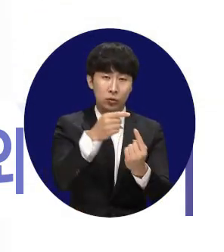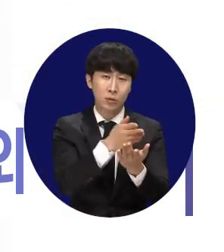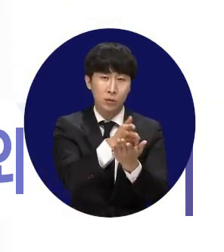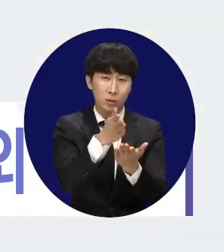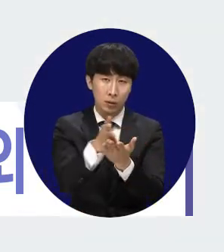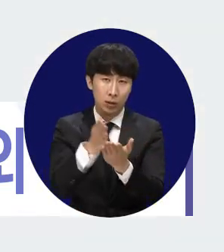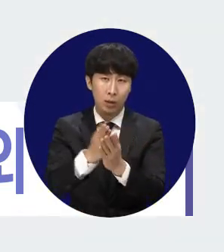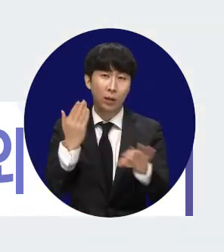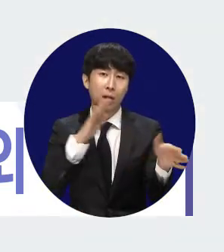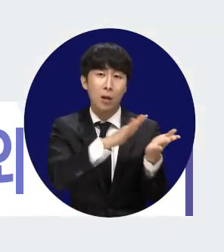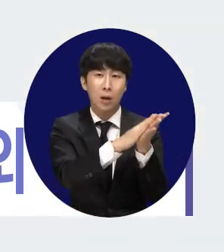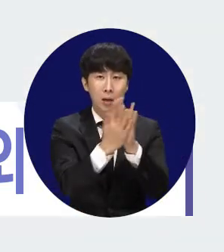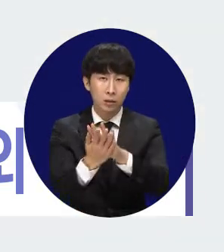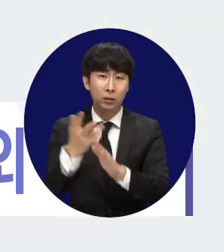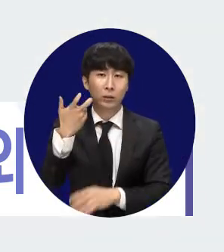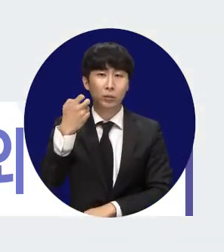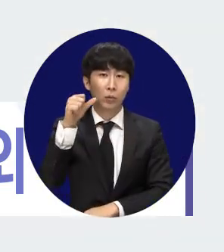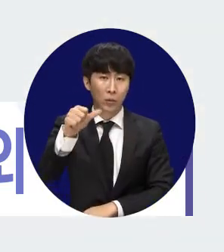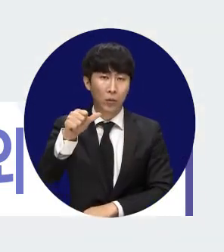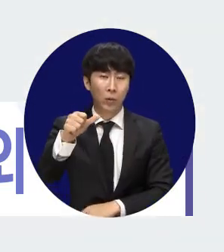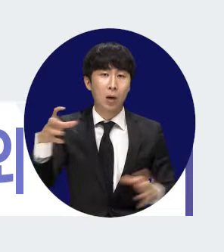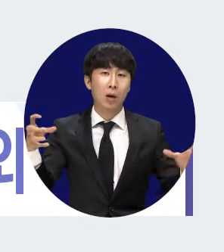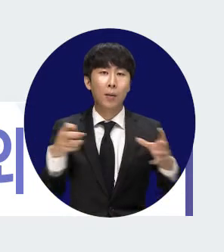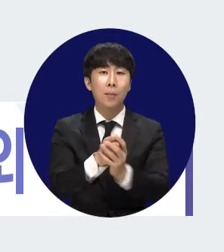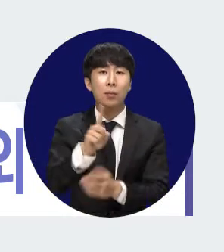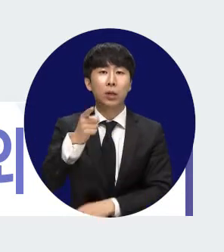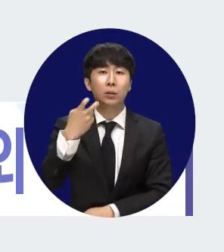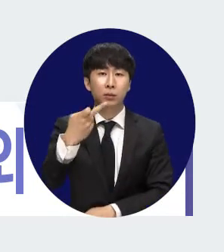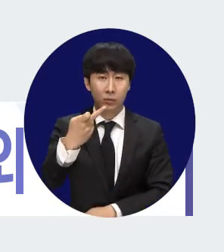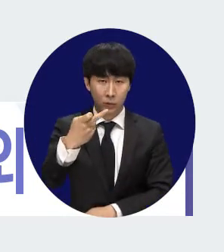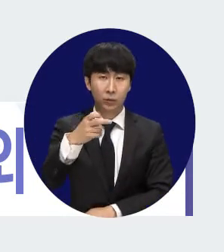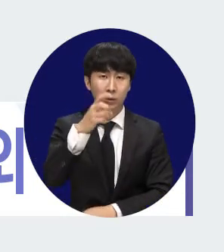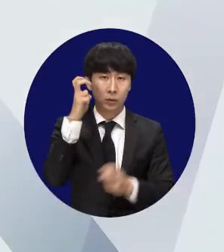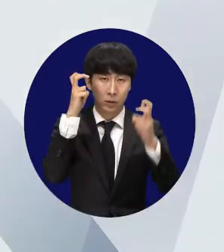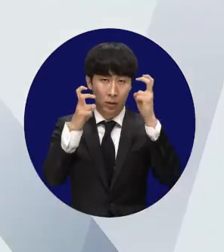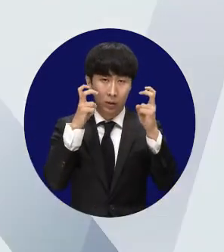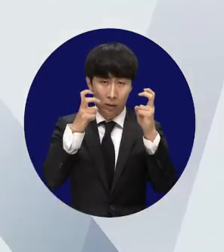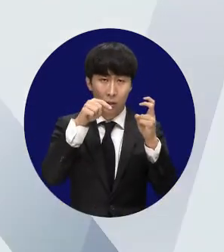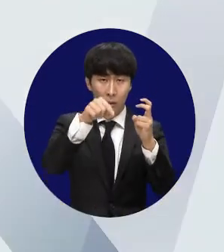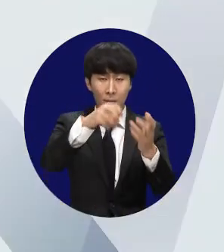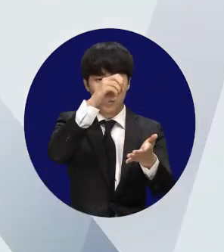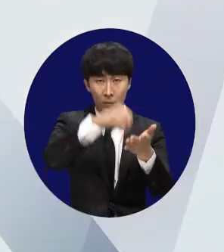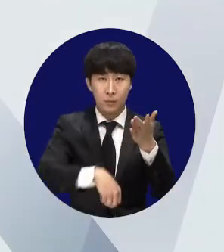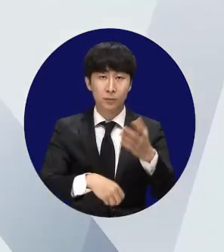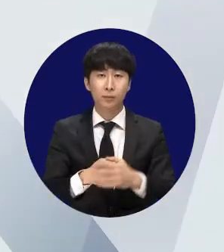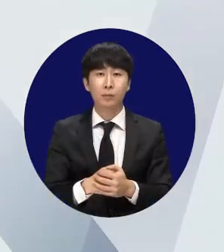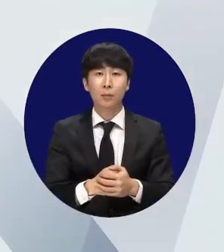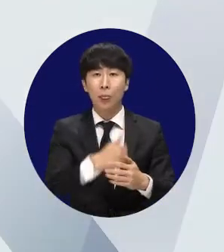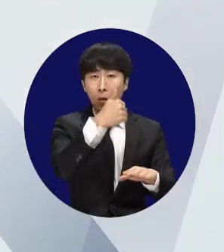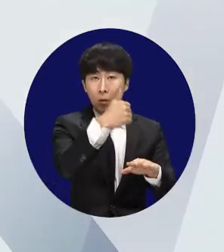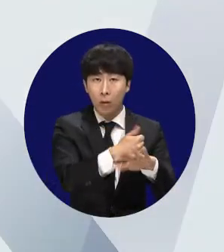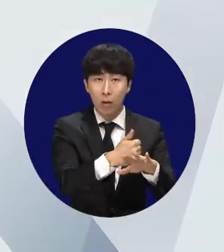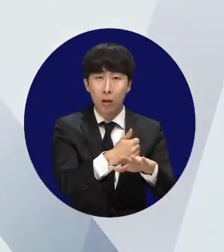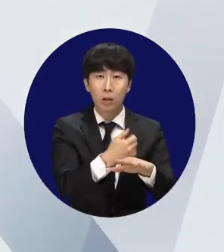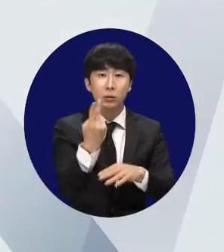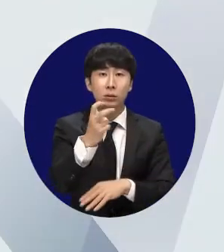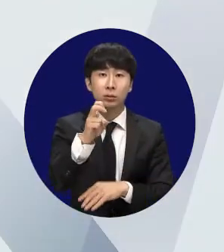등 112개사를 심의 대상 인터넷 언론사에서 제외했습니다. 그 결과 2020년 3월 10일